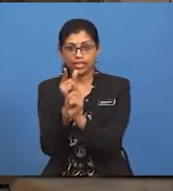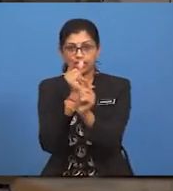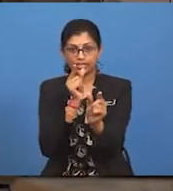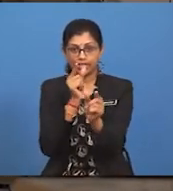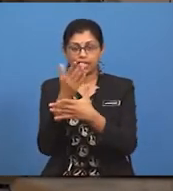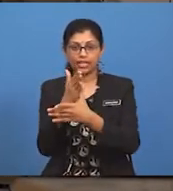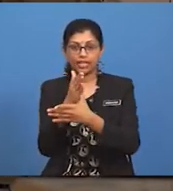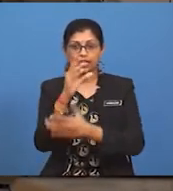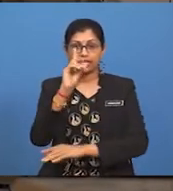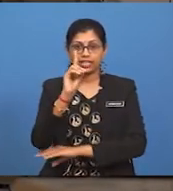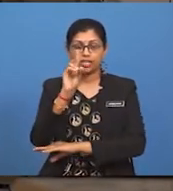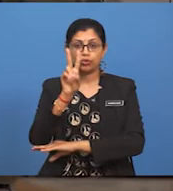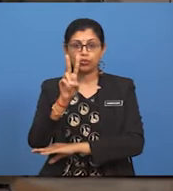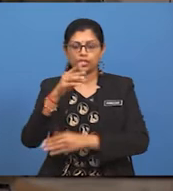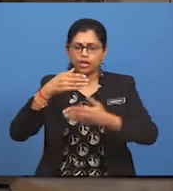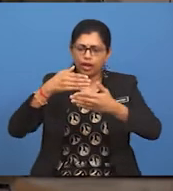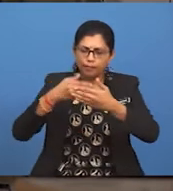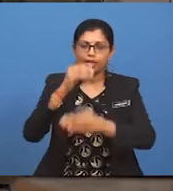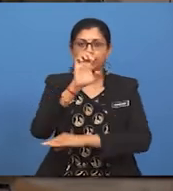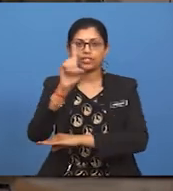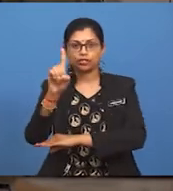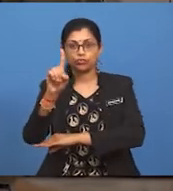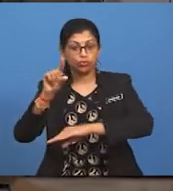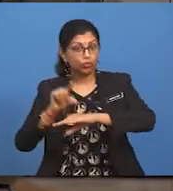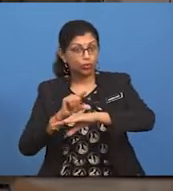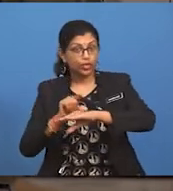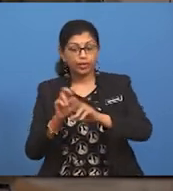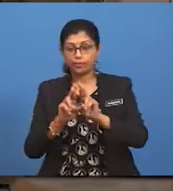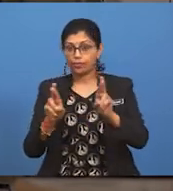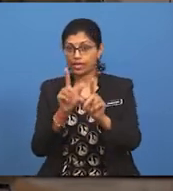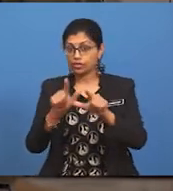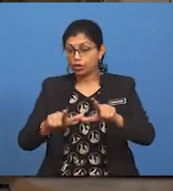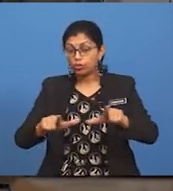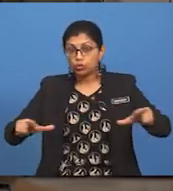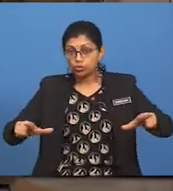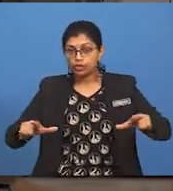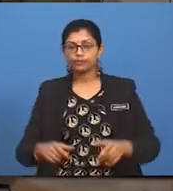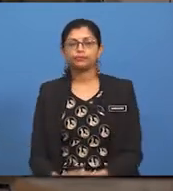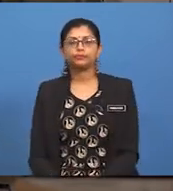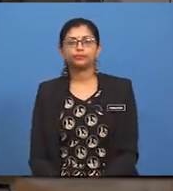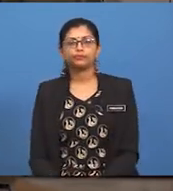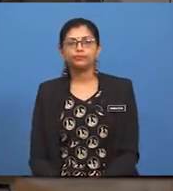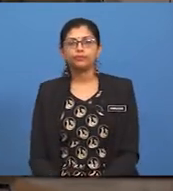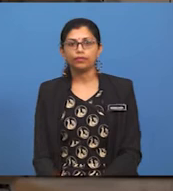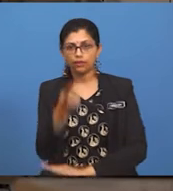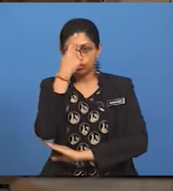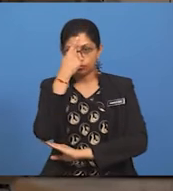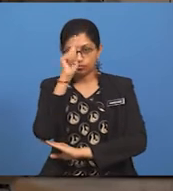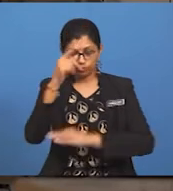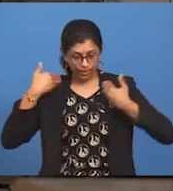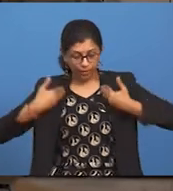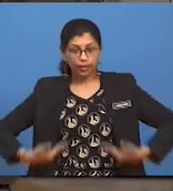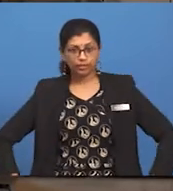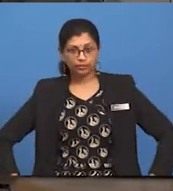D2 hingga E1 menggunakan pembaris lurus. Untuk bahagian badan hadapan,